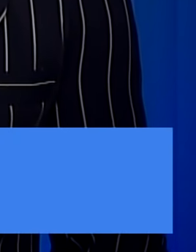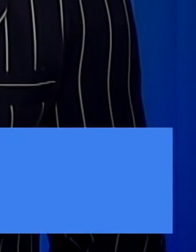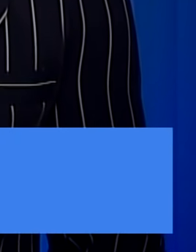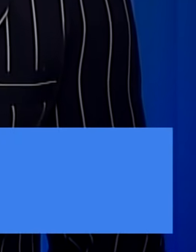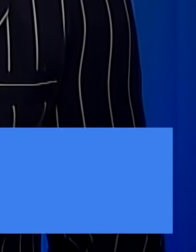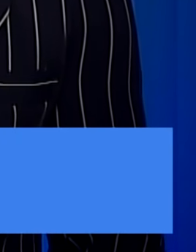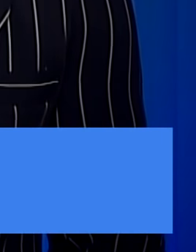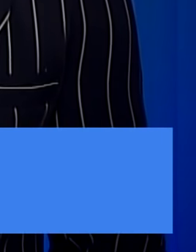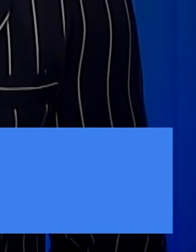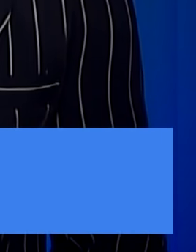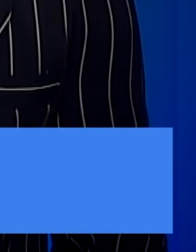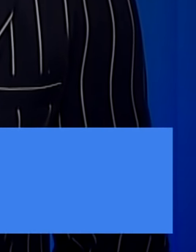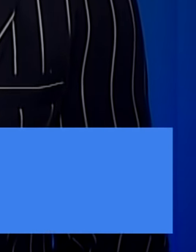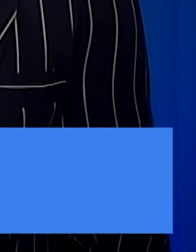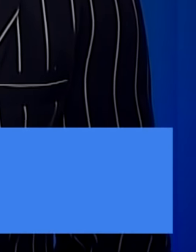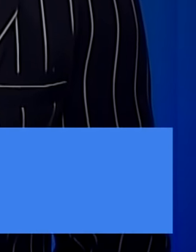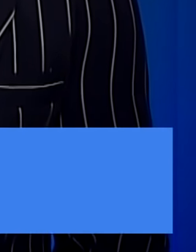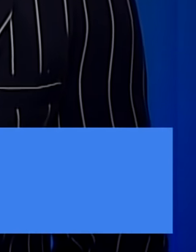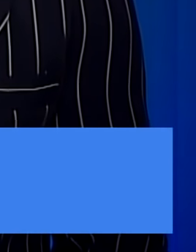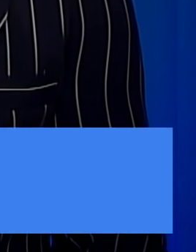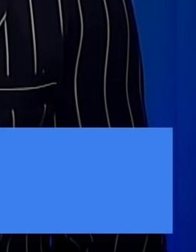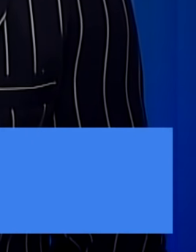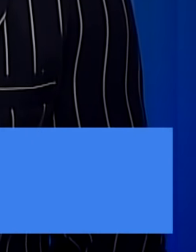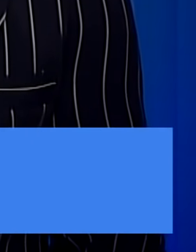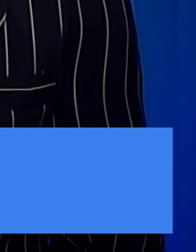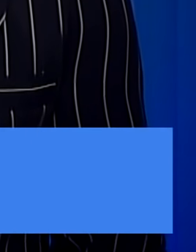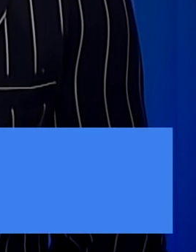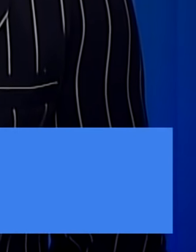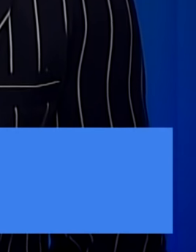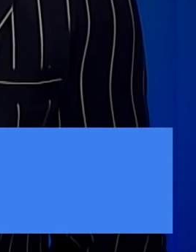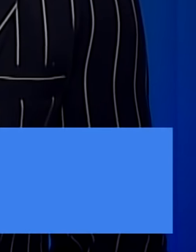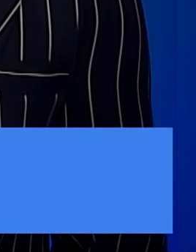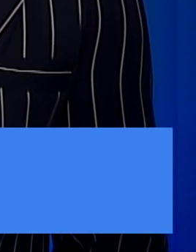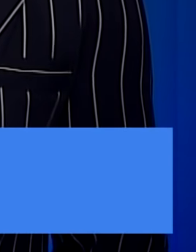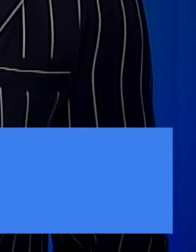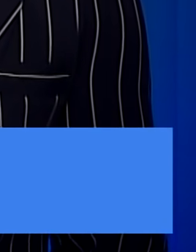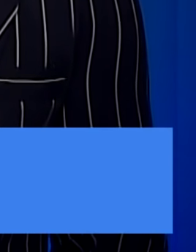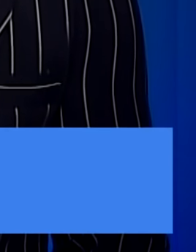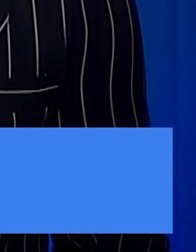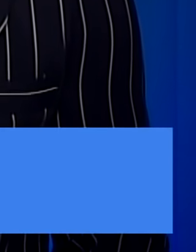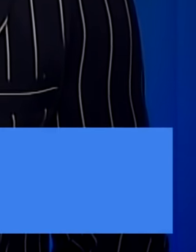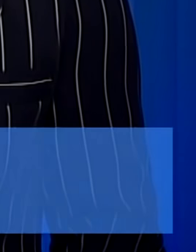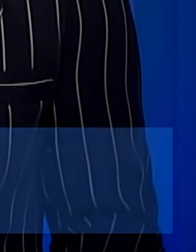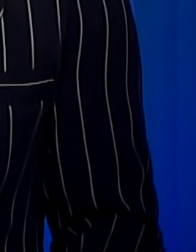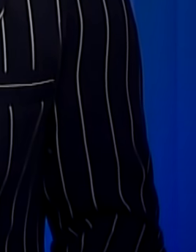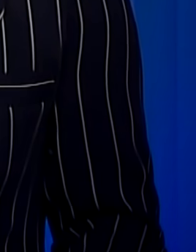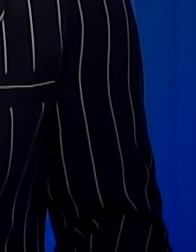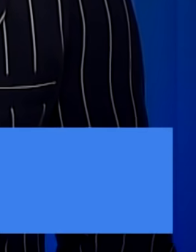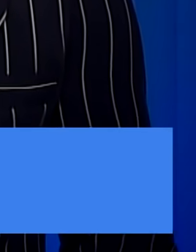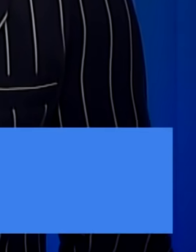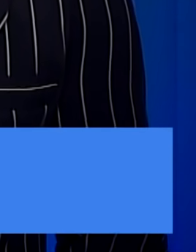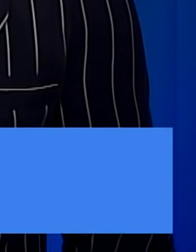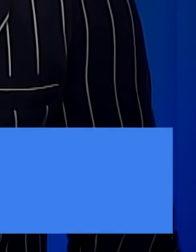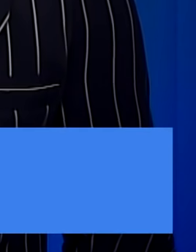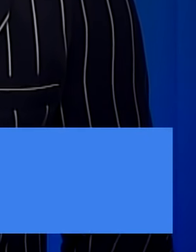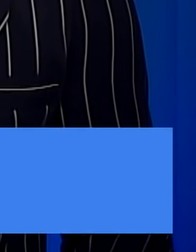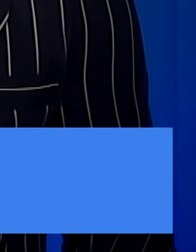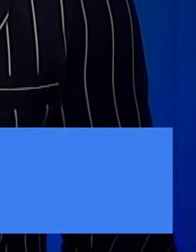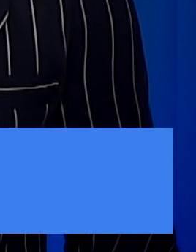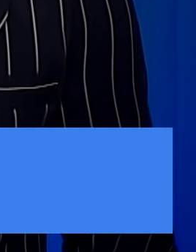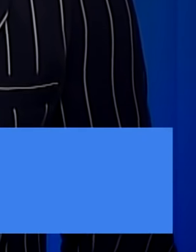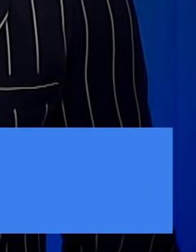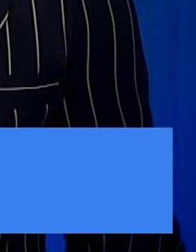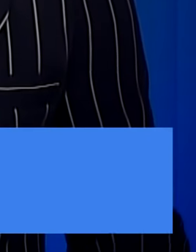되셔서 이재명 게이트로 몰아가려는 시도가 있었습니다. 더군다나 캠프에서는 MB에 비유하기도 했고요. 추 후보께서